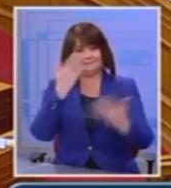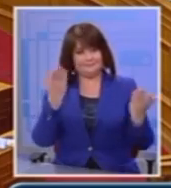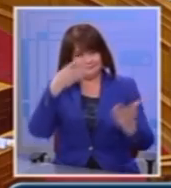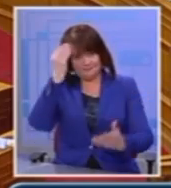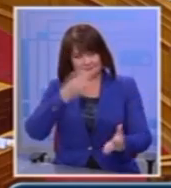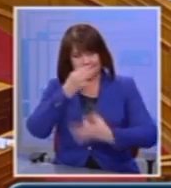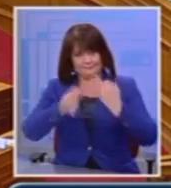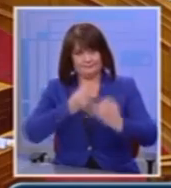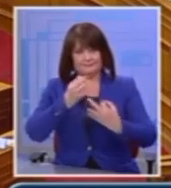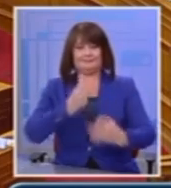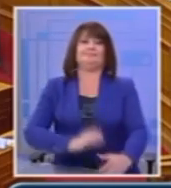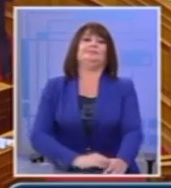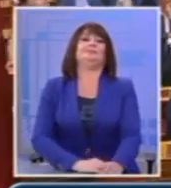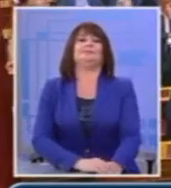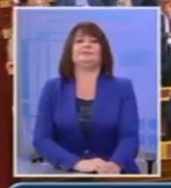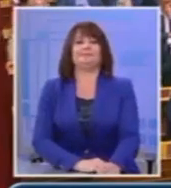Ορίστε.